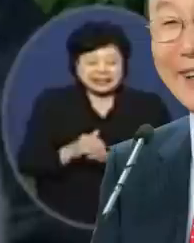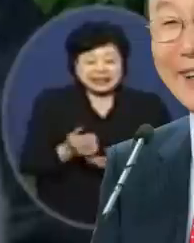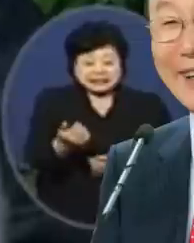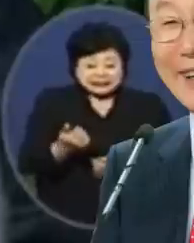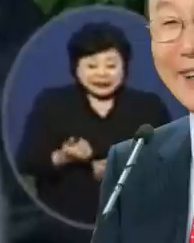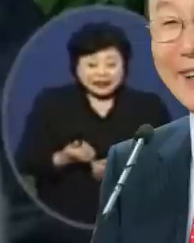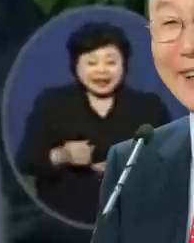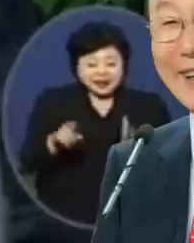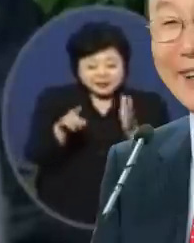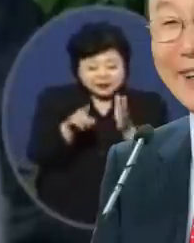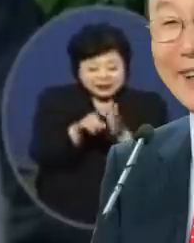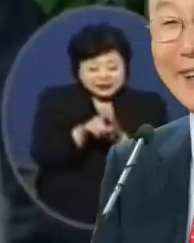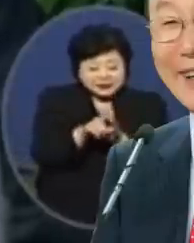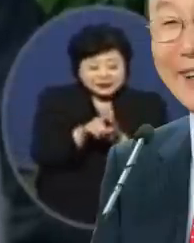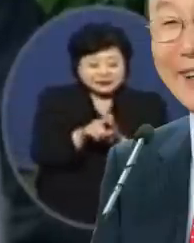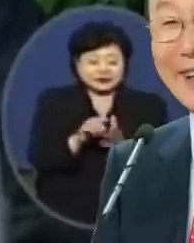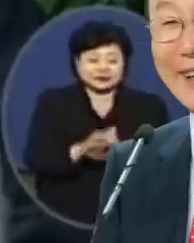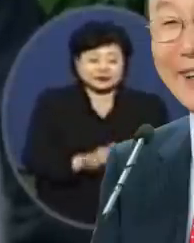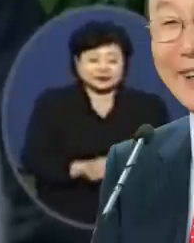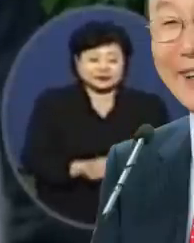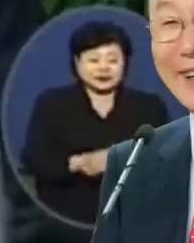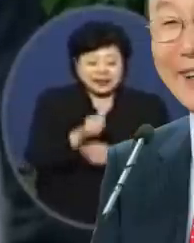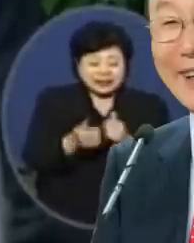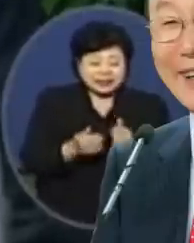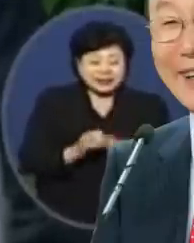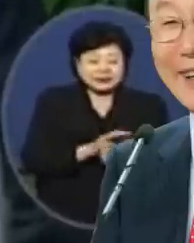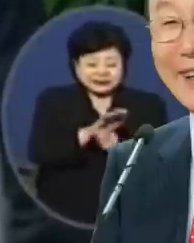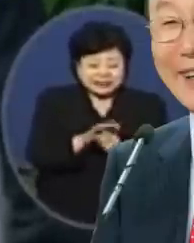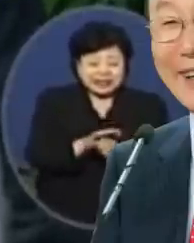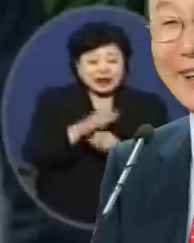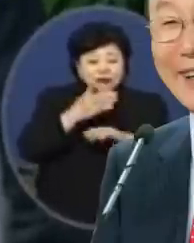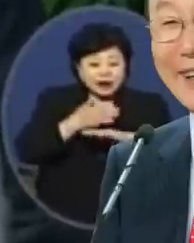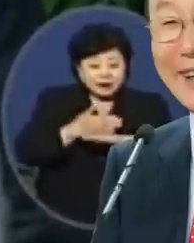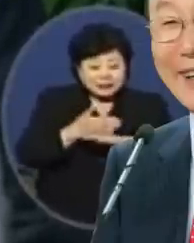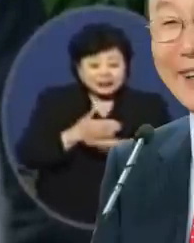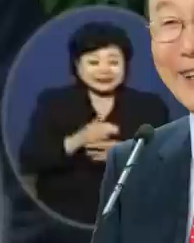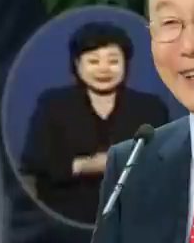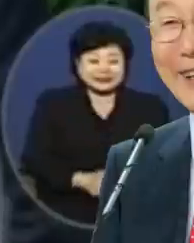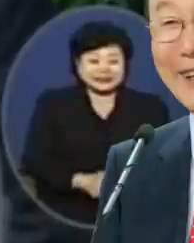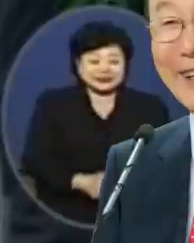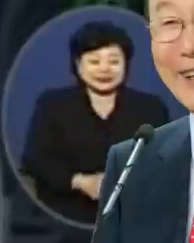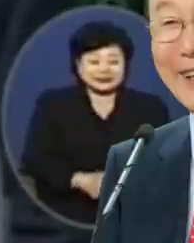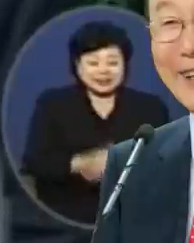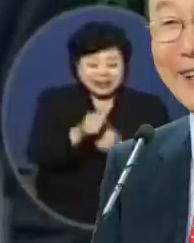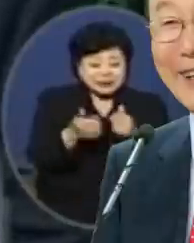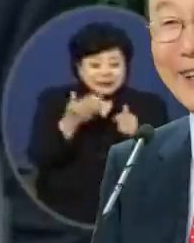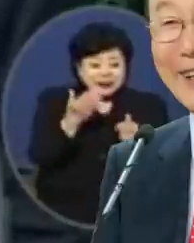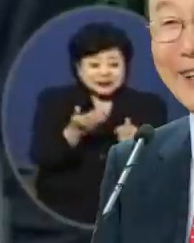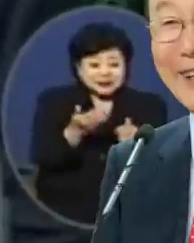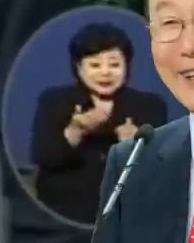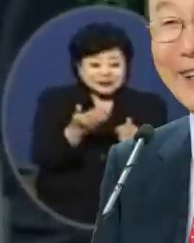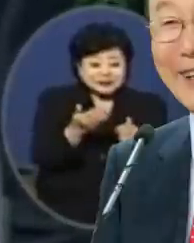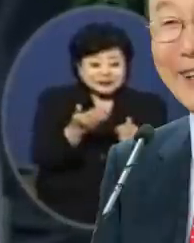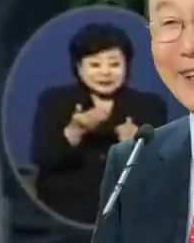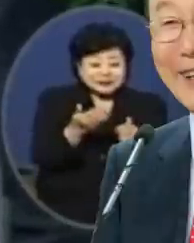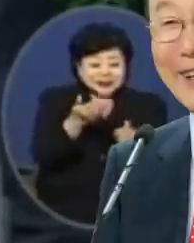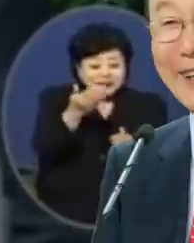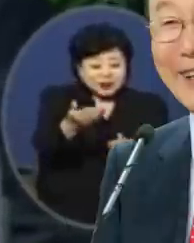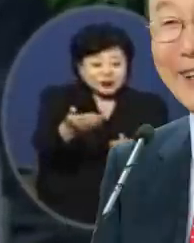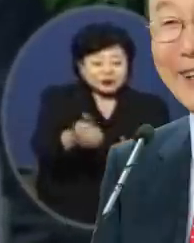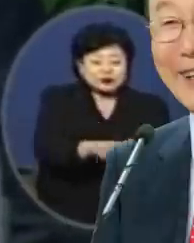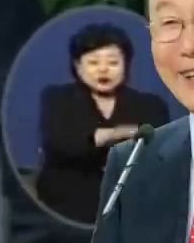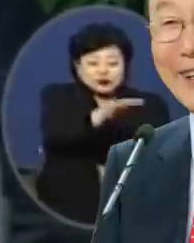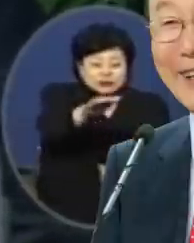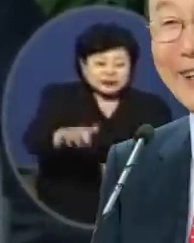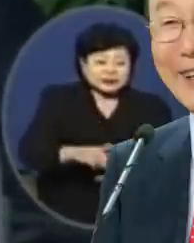전에 믿음을 믿고 하나님을 사랑하고 감사하는 것입니다. 하나님께서는 여러분 우리를